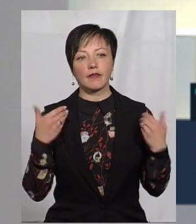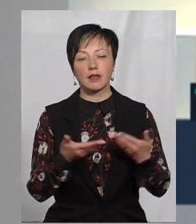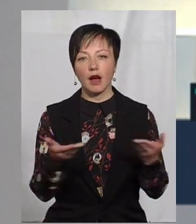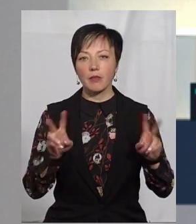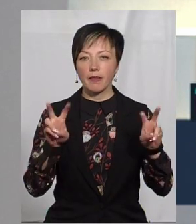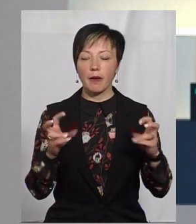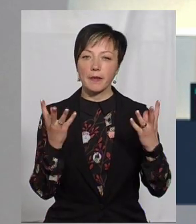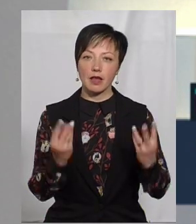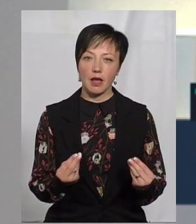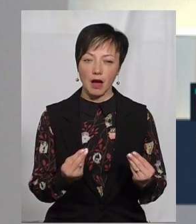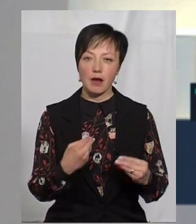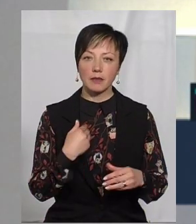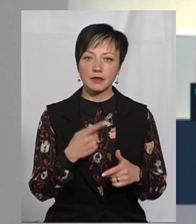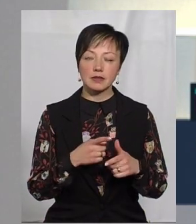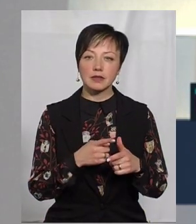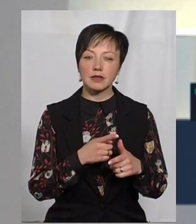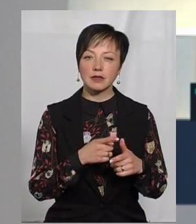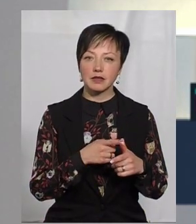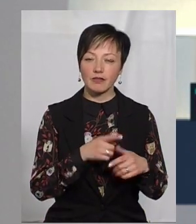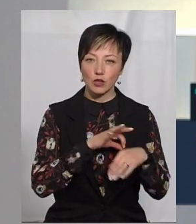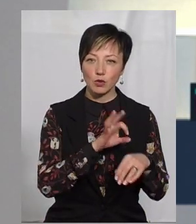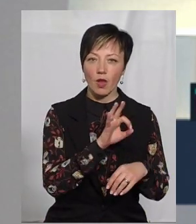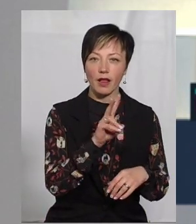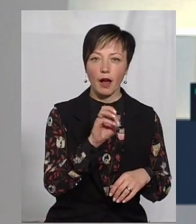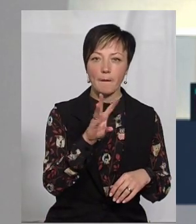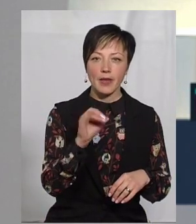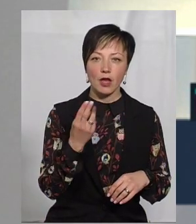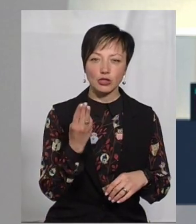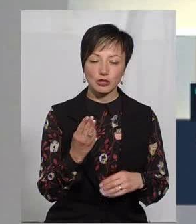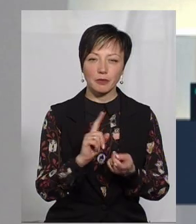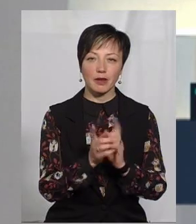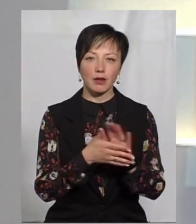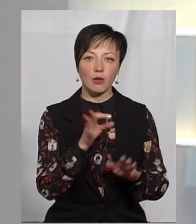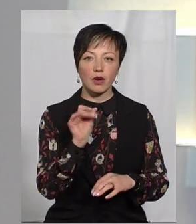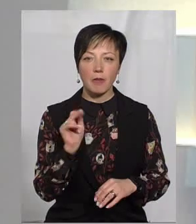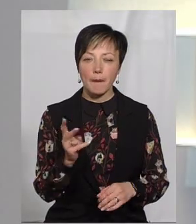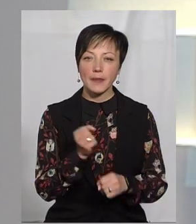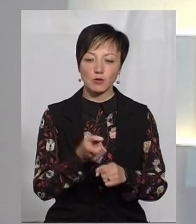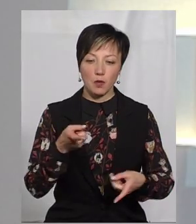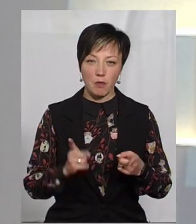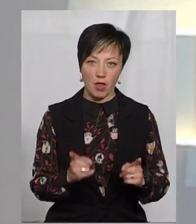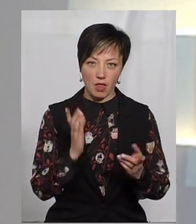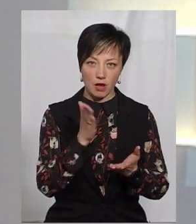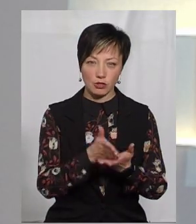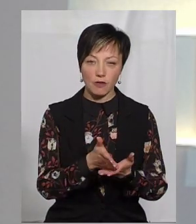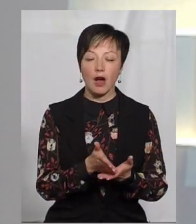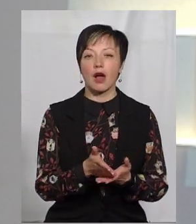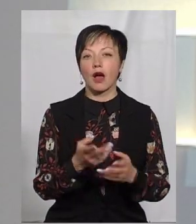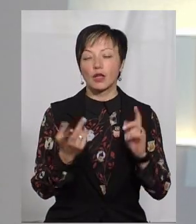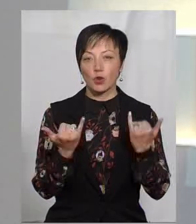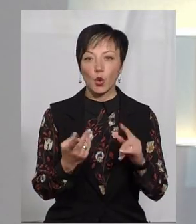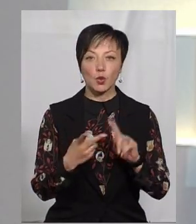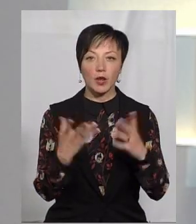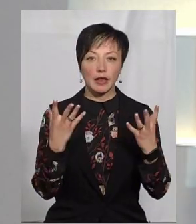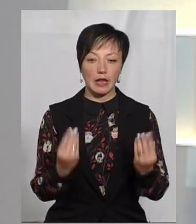Вітаємо у темі дня. Мене звати Олена Кименяш. На жестову мову перекладає Ольга Рибак. Працюємо наживо. Сьогодні другий день перебування